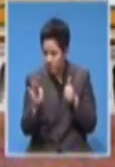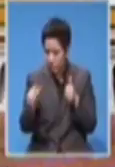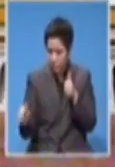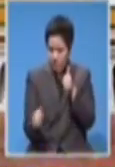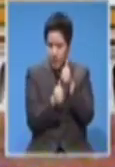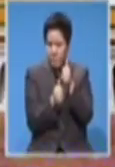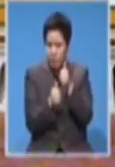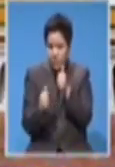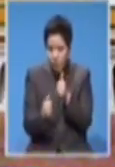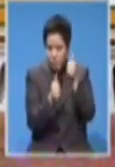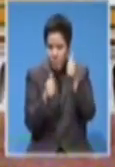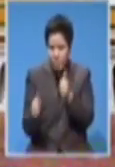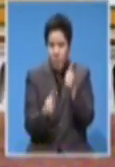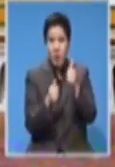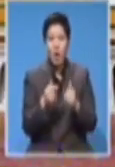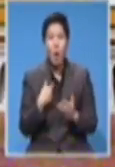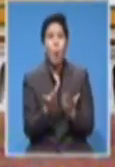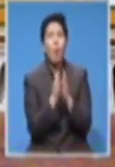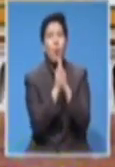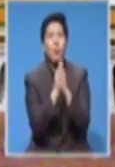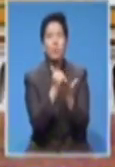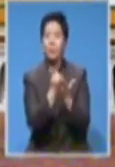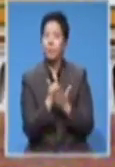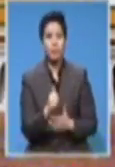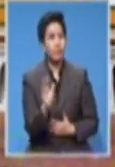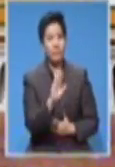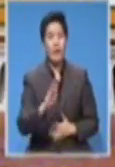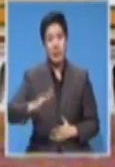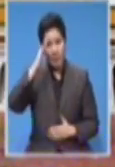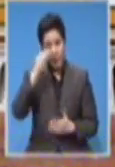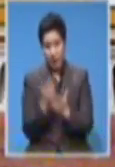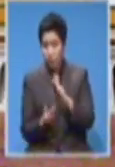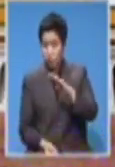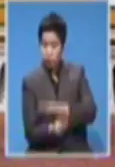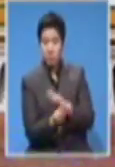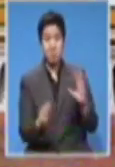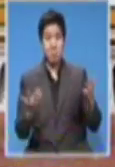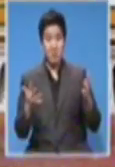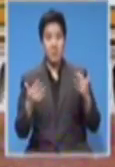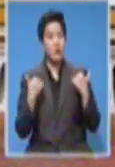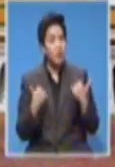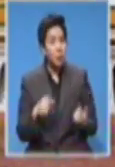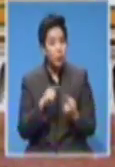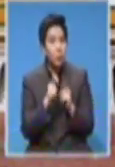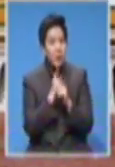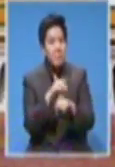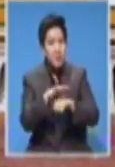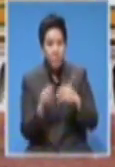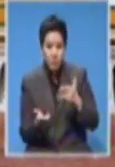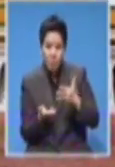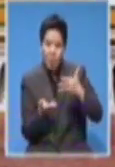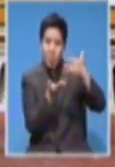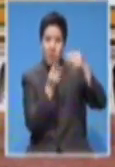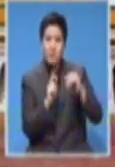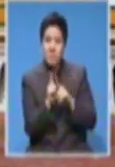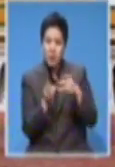ข้ามไปข้ามมาวิ่งเต้นแล้วเยอะแยะหมดทหารวิ่งเต้นอย่างนี้ไม่ได้นะครับเสียเงินก็ไม่มีนะเพราะนั้นก็ต้องเป็นตามนี้มันถึงรบได้มันถึงทำงานได้